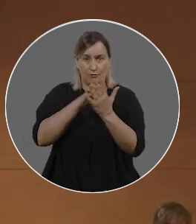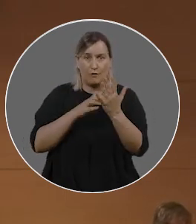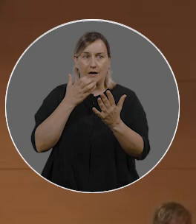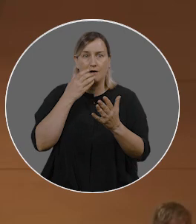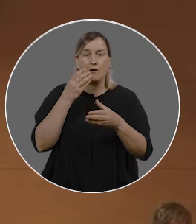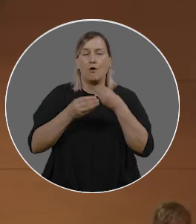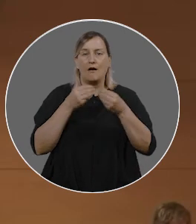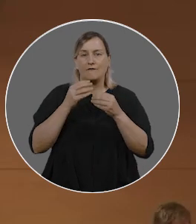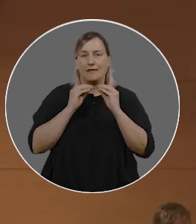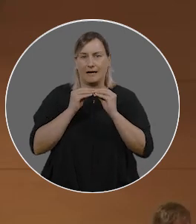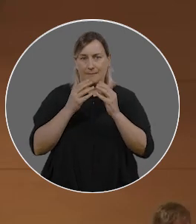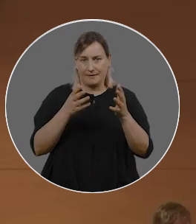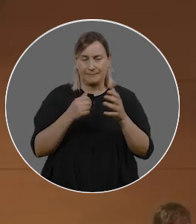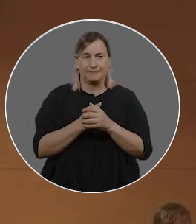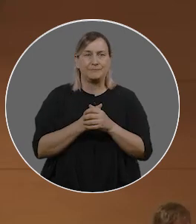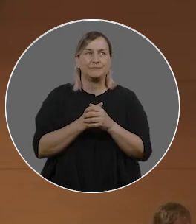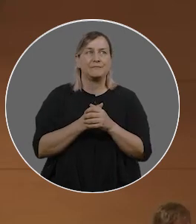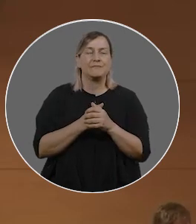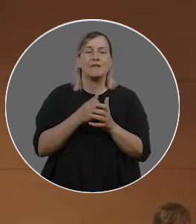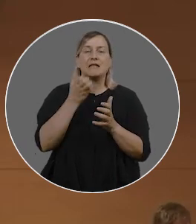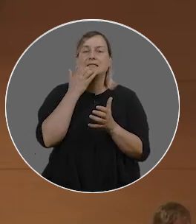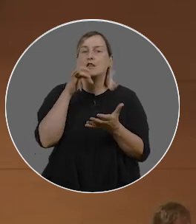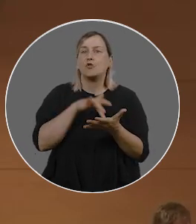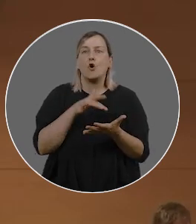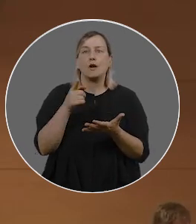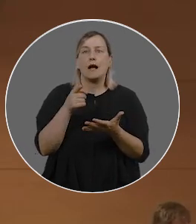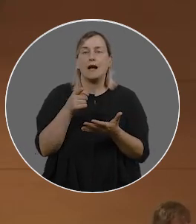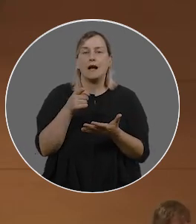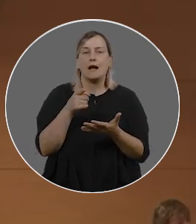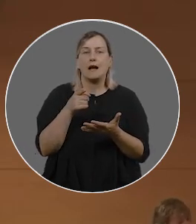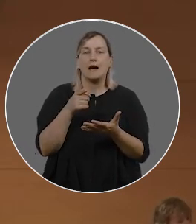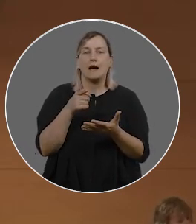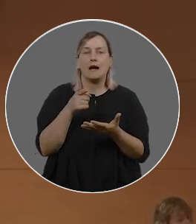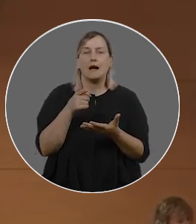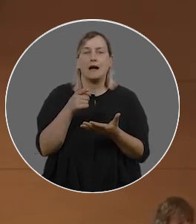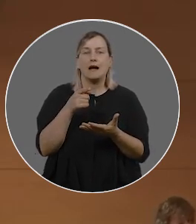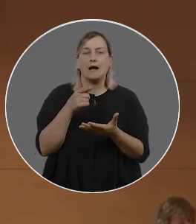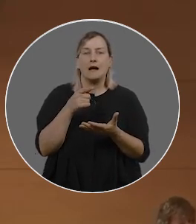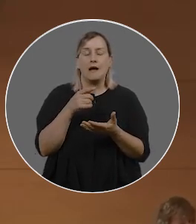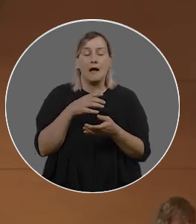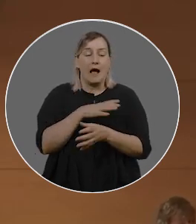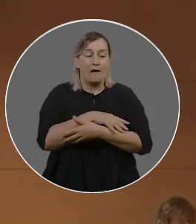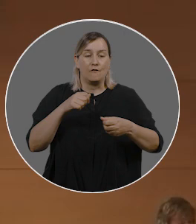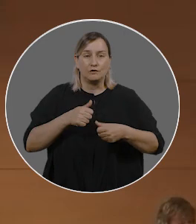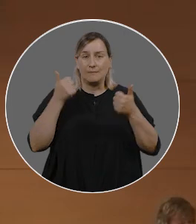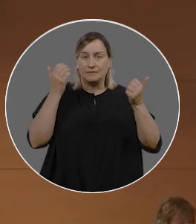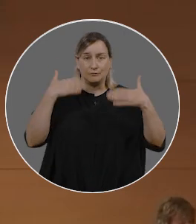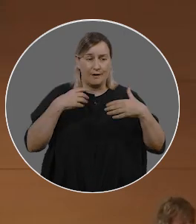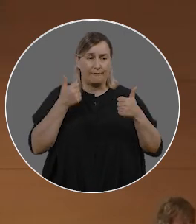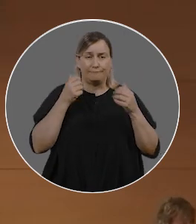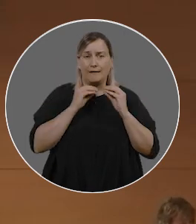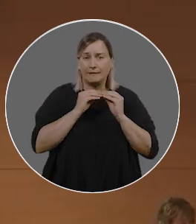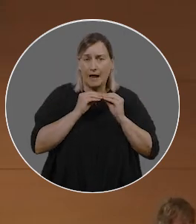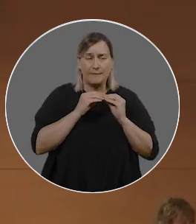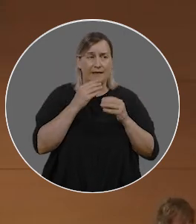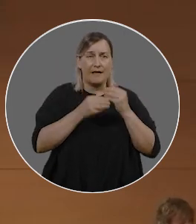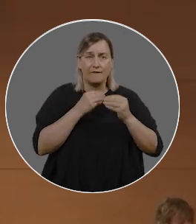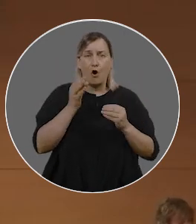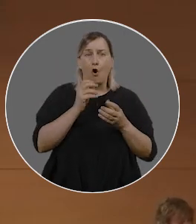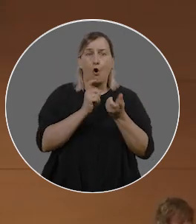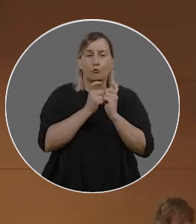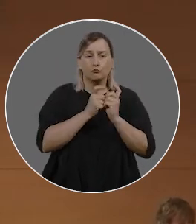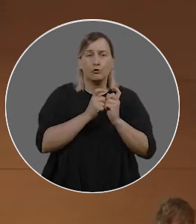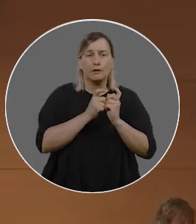informació o de fer aquell tràmit. Si és una cosa que he de fer sí o sí, que és un tràmit o que he